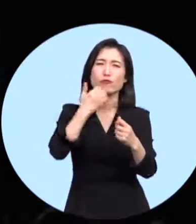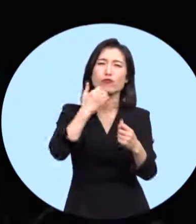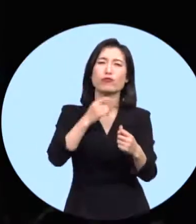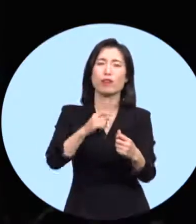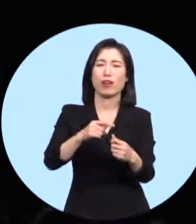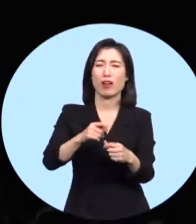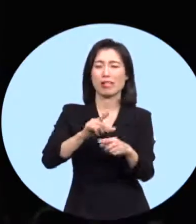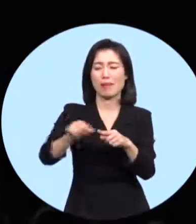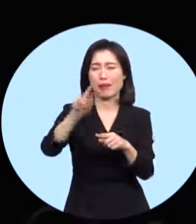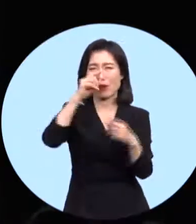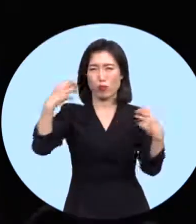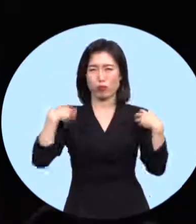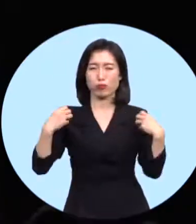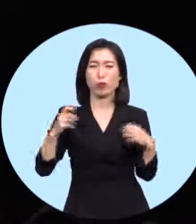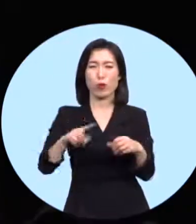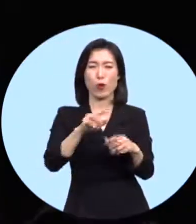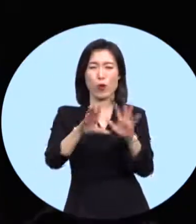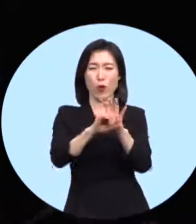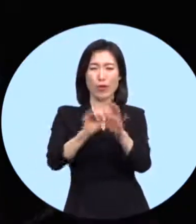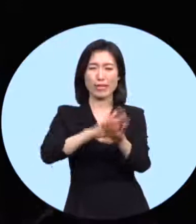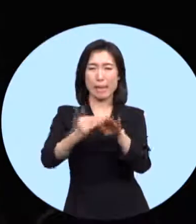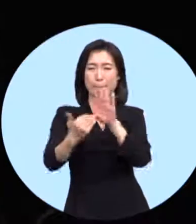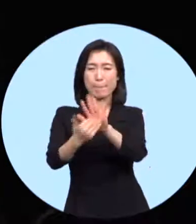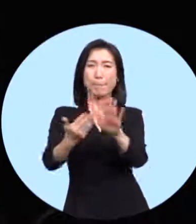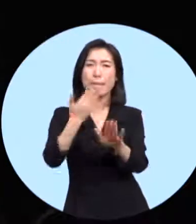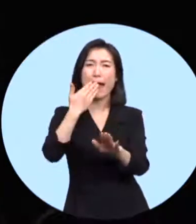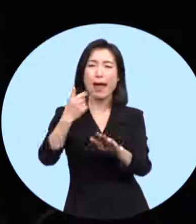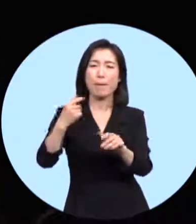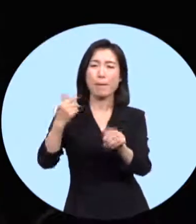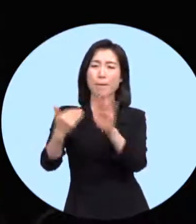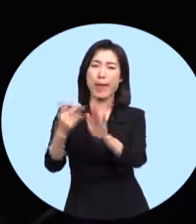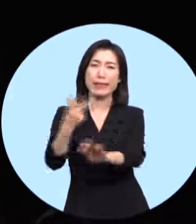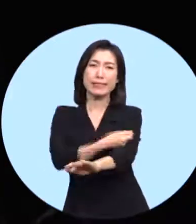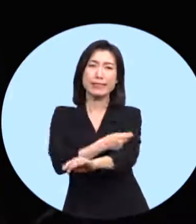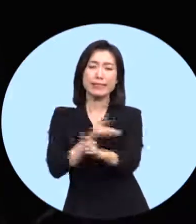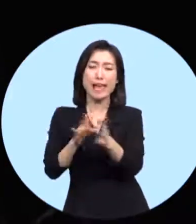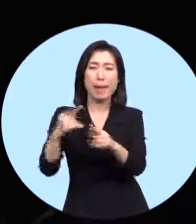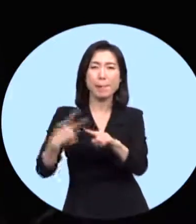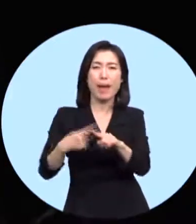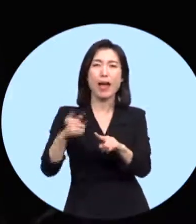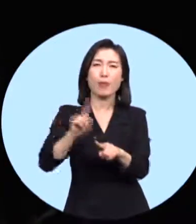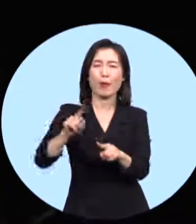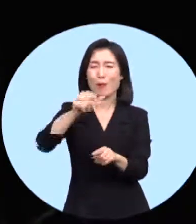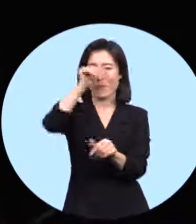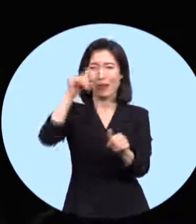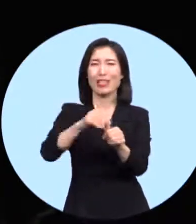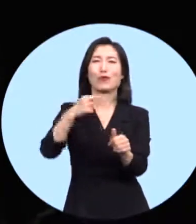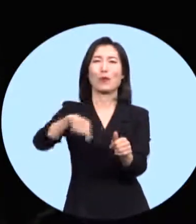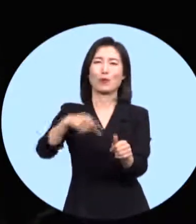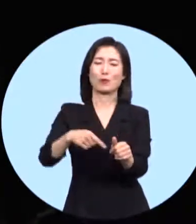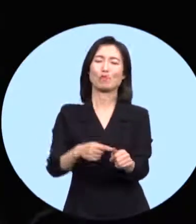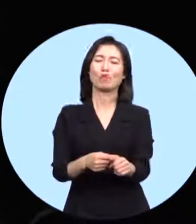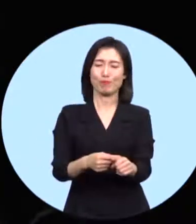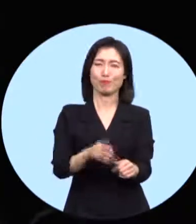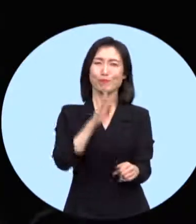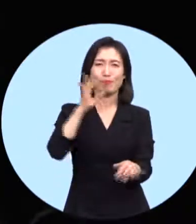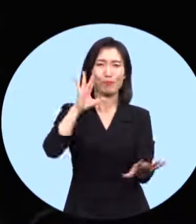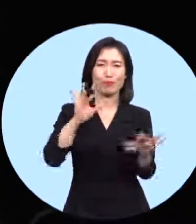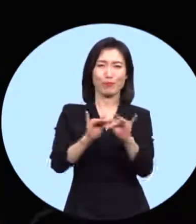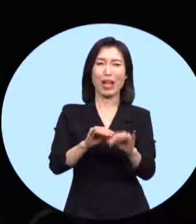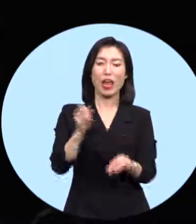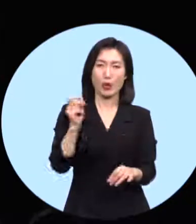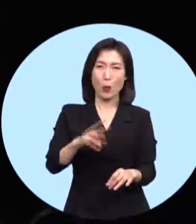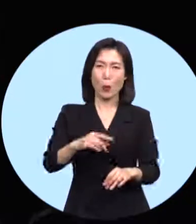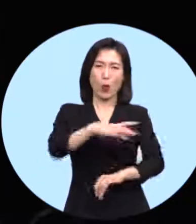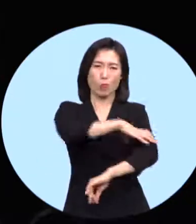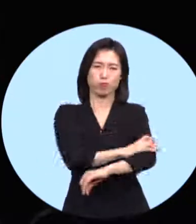기초자치단체라면 최고의 백신은 평생교육이다. 말씀을 요약하면 그렇게 되지 않을까 싶습니다. 또 통치는